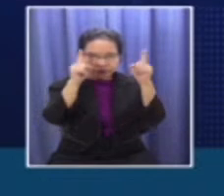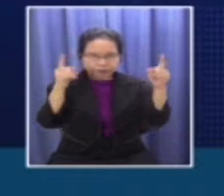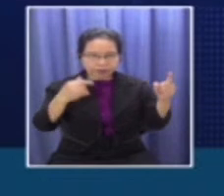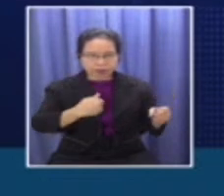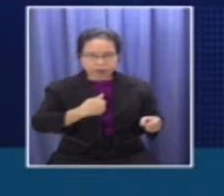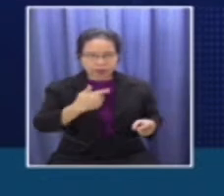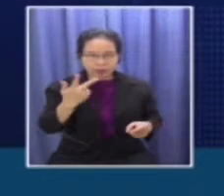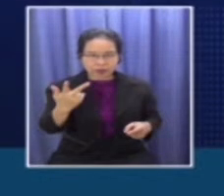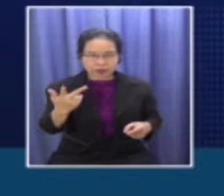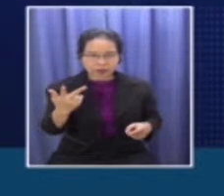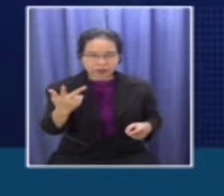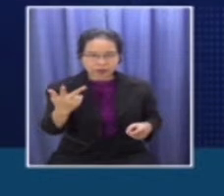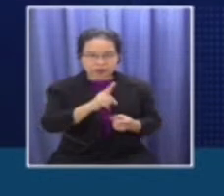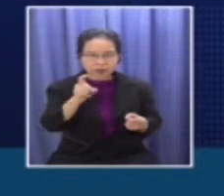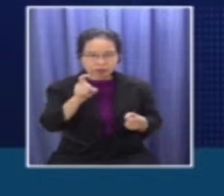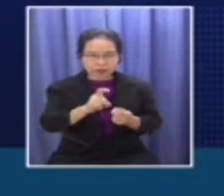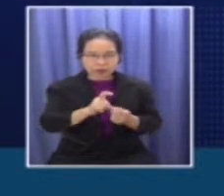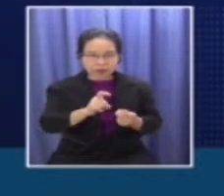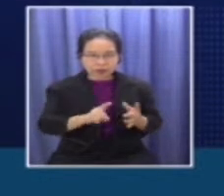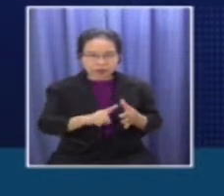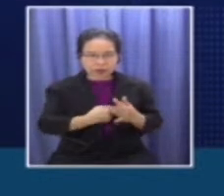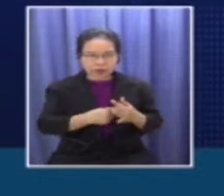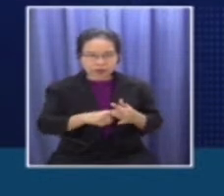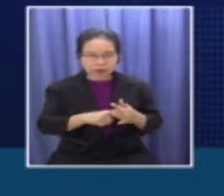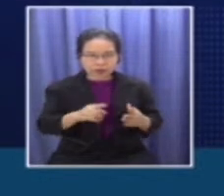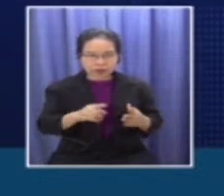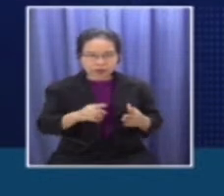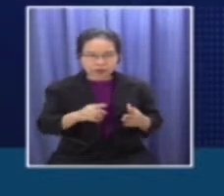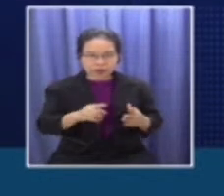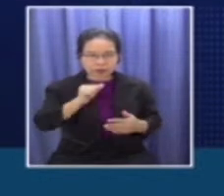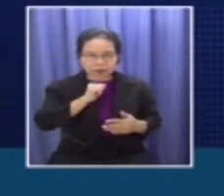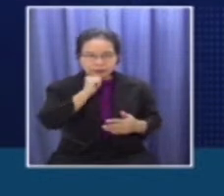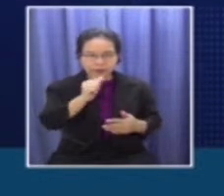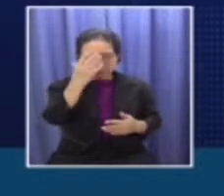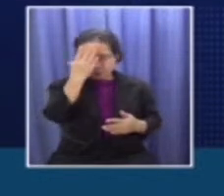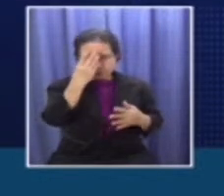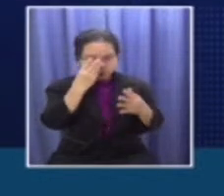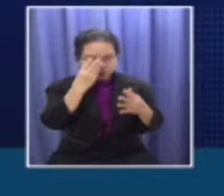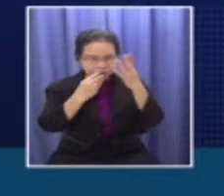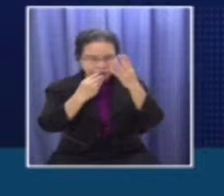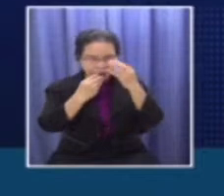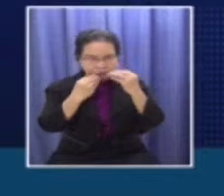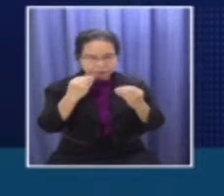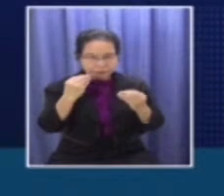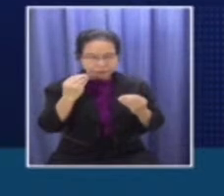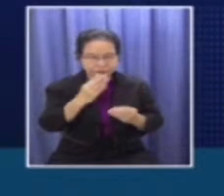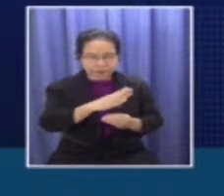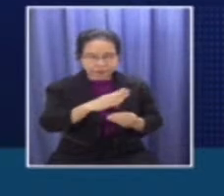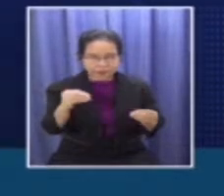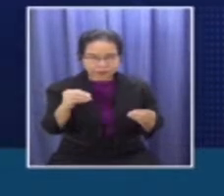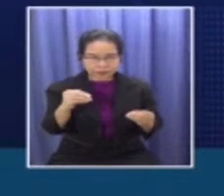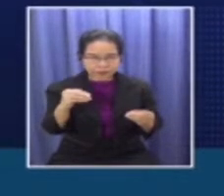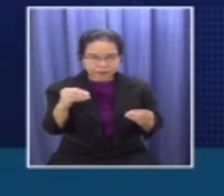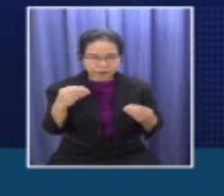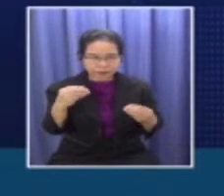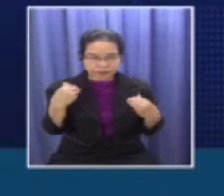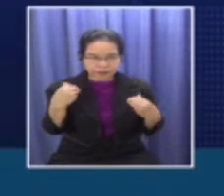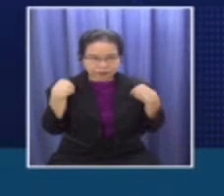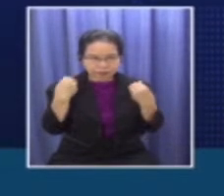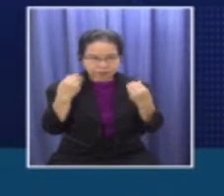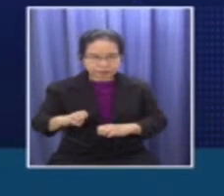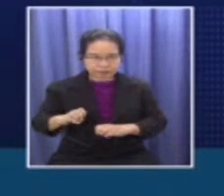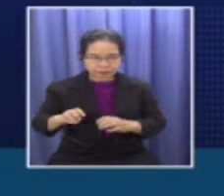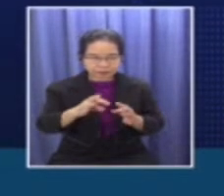kasi ako 3:00 eksakto. Simula noon halos di na rin ako nakakatulog. Parang doon daw sumasanib ang